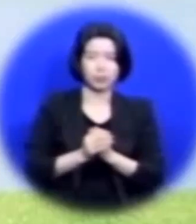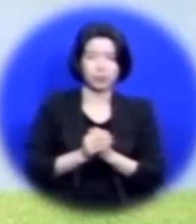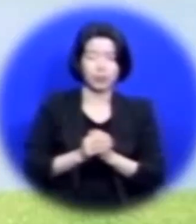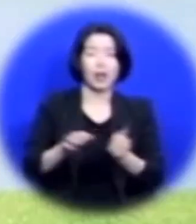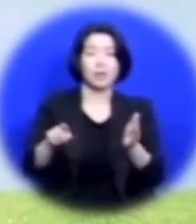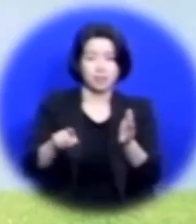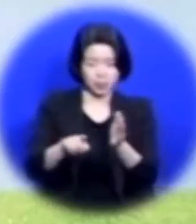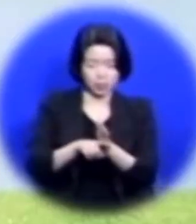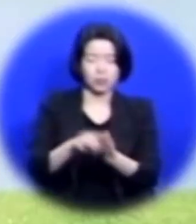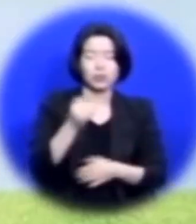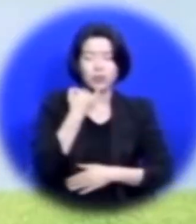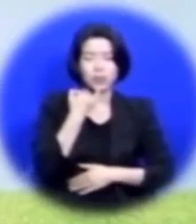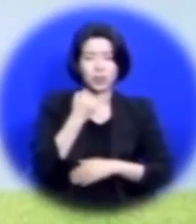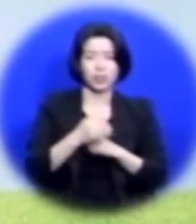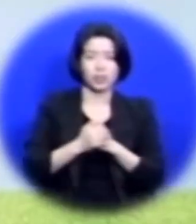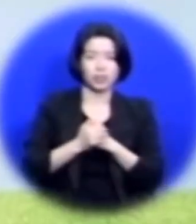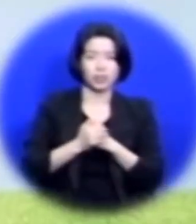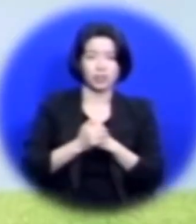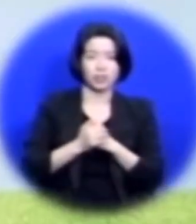믿으셔도 됩니다